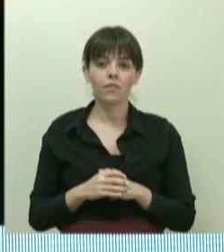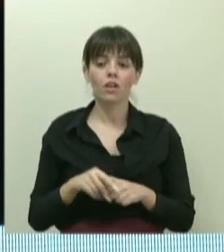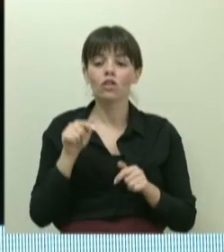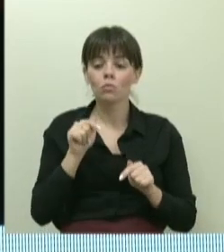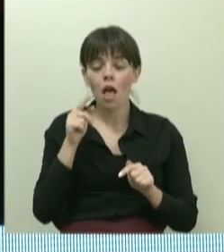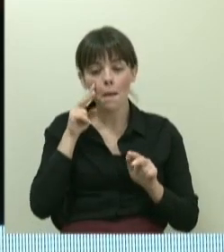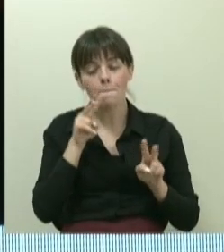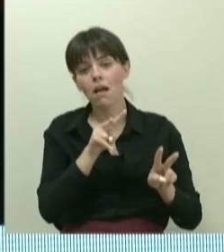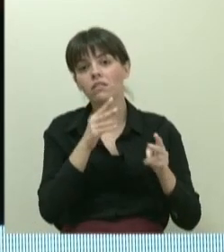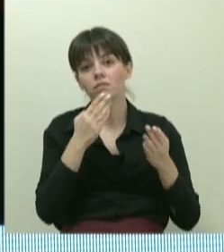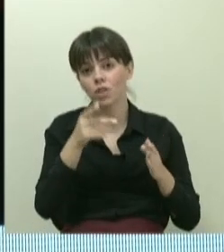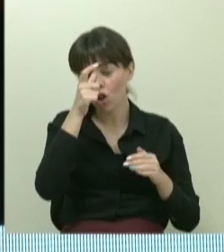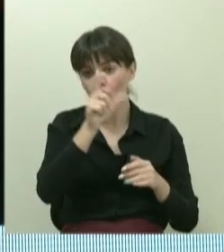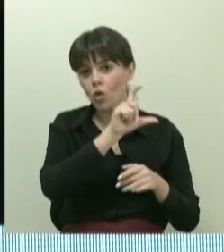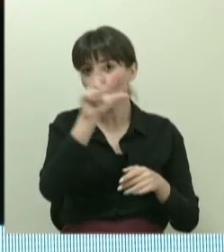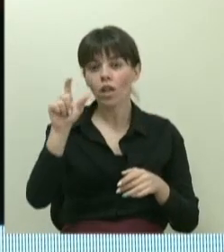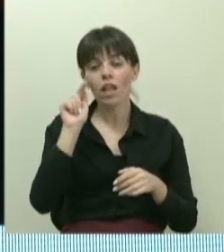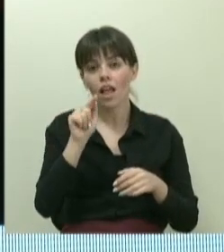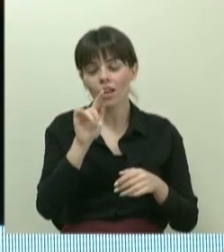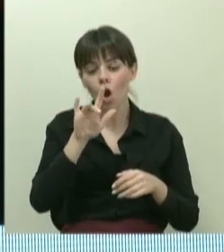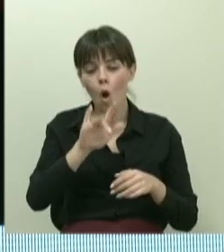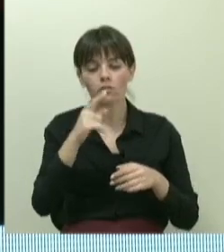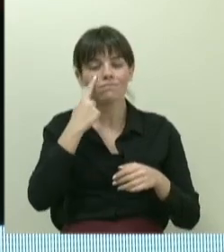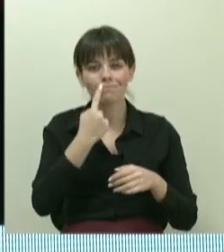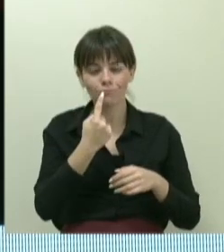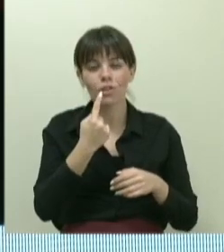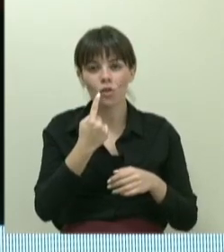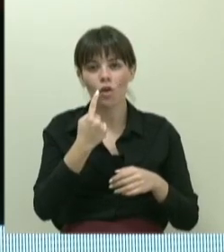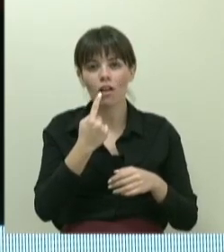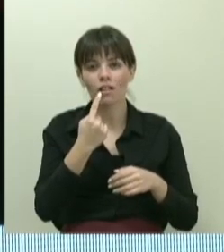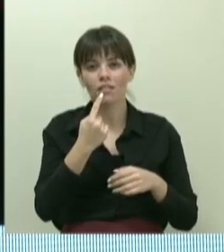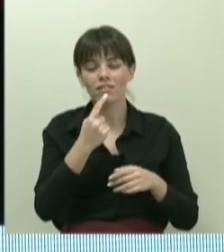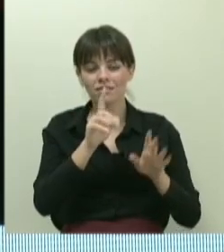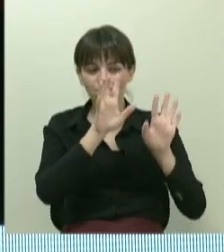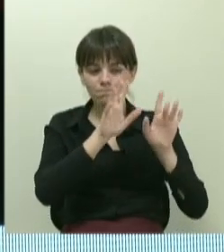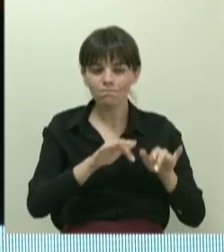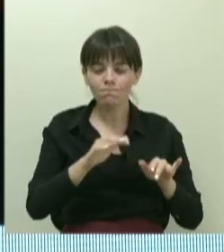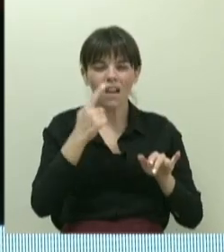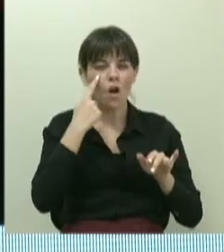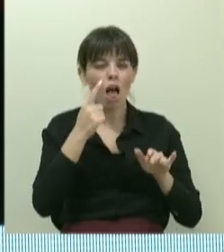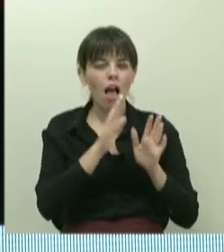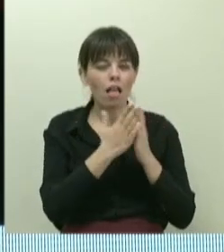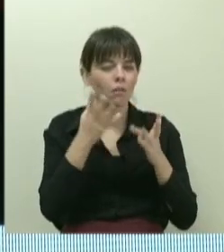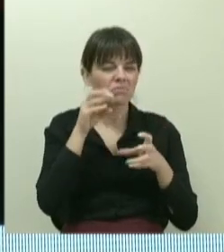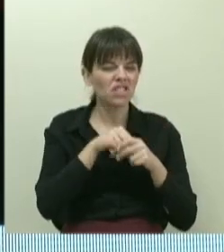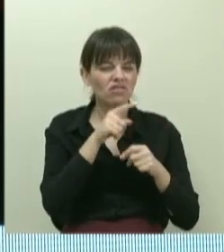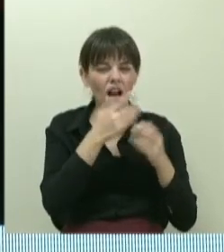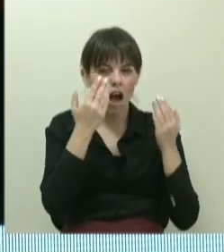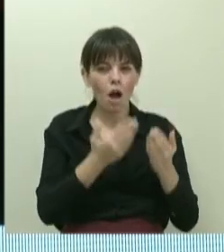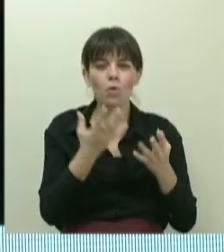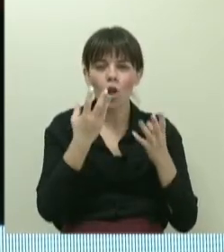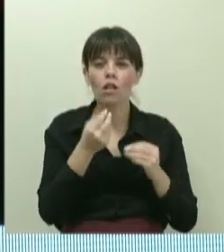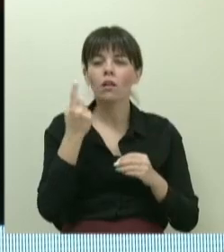Buraya baktığımızda Türkiye'de orta sınıf, literatürde kabul edilen bir şey var. Orta